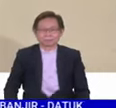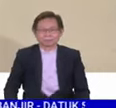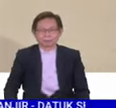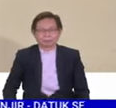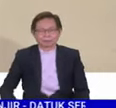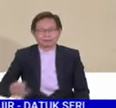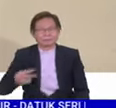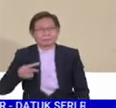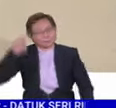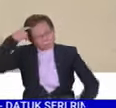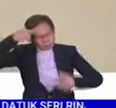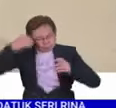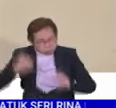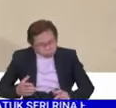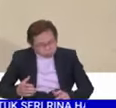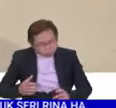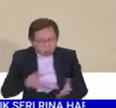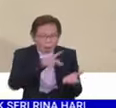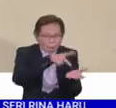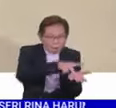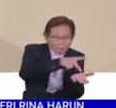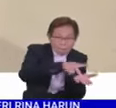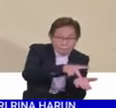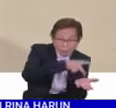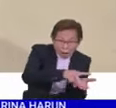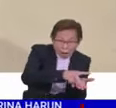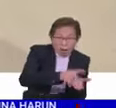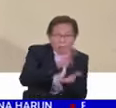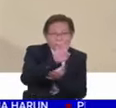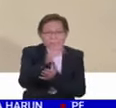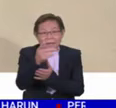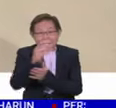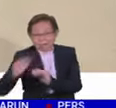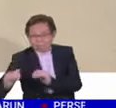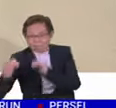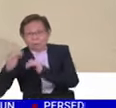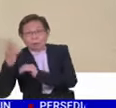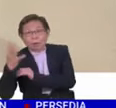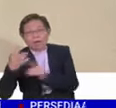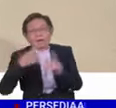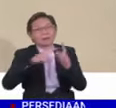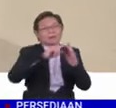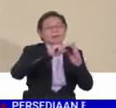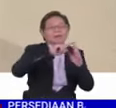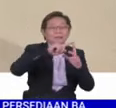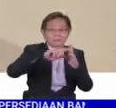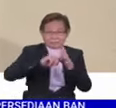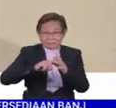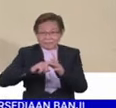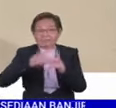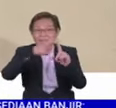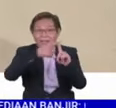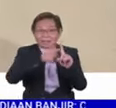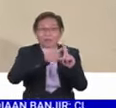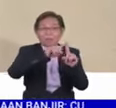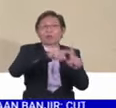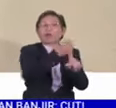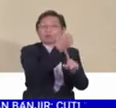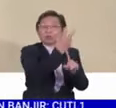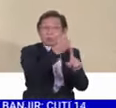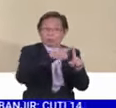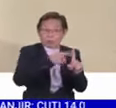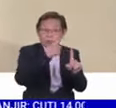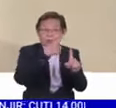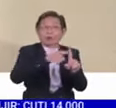Keputusan mempercepatkan pembayaran BKM Fasa 4 daripada bulan Disember, kita